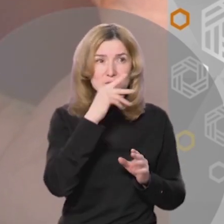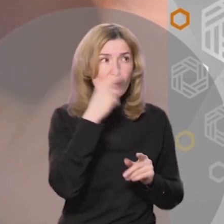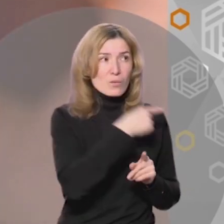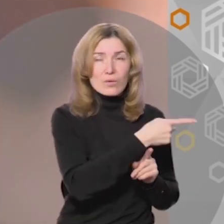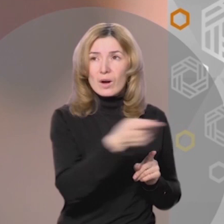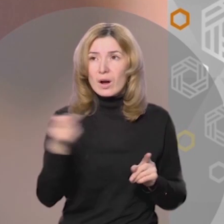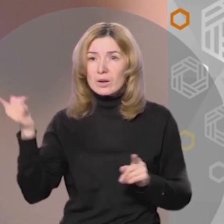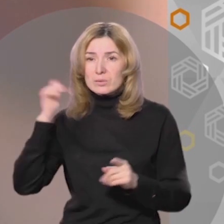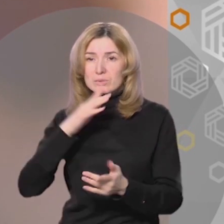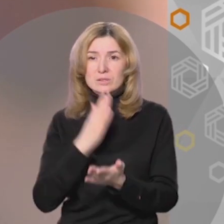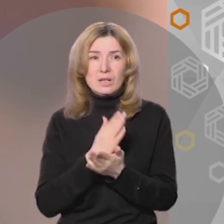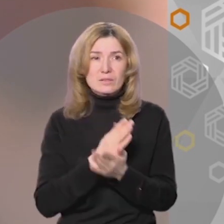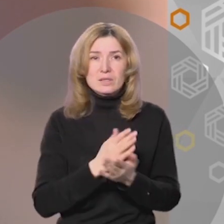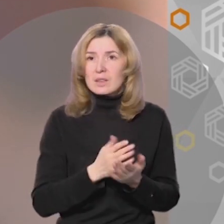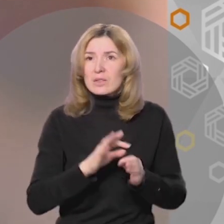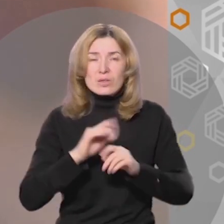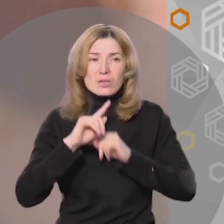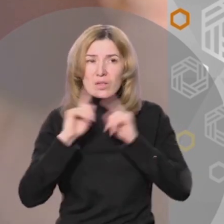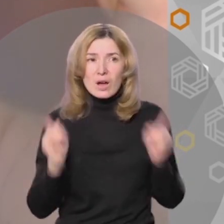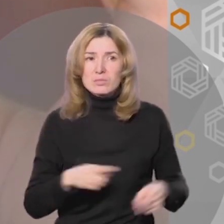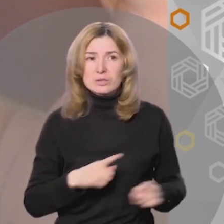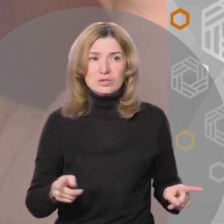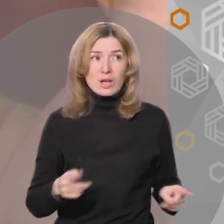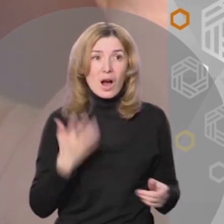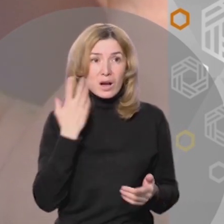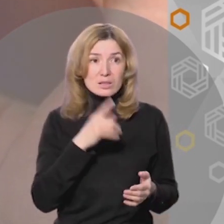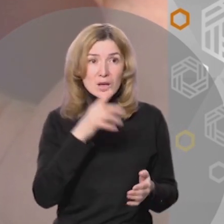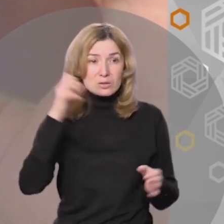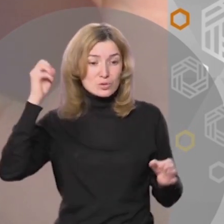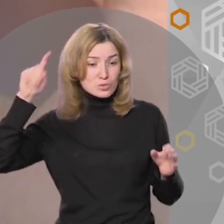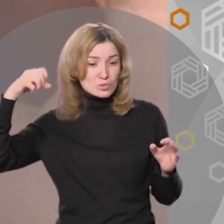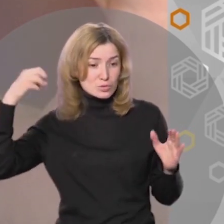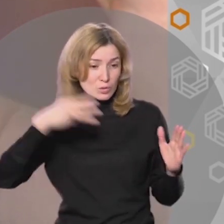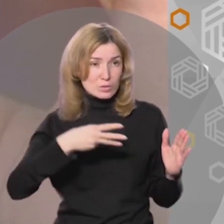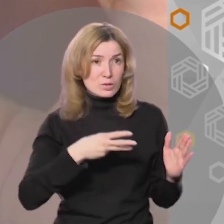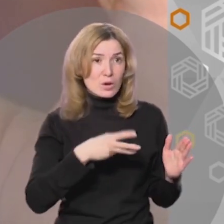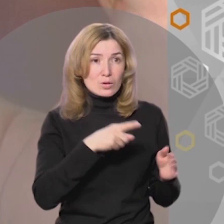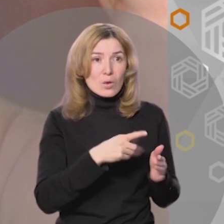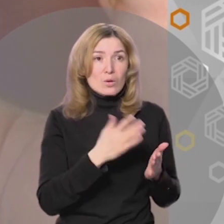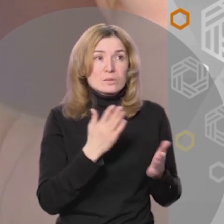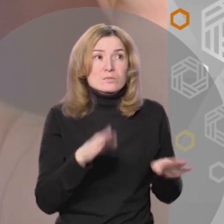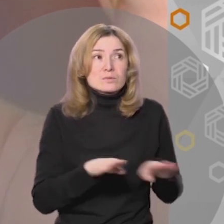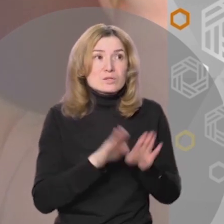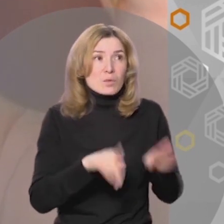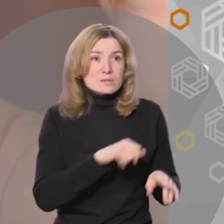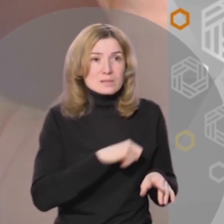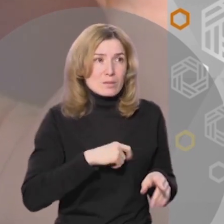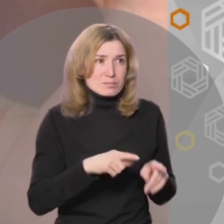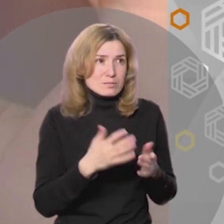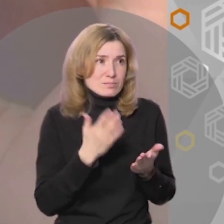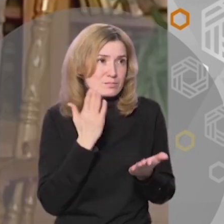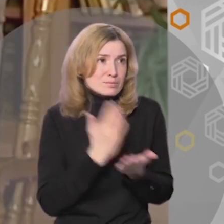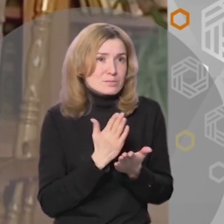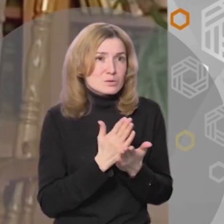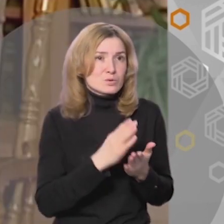все вокруг становится совершенно необычным. А когда на него падает солнечный луч, то он словно сам становится